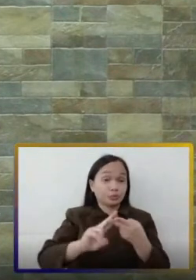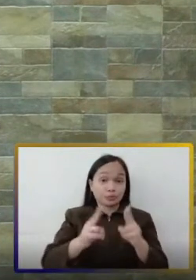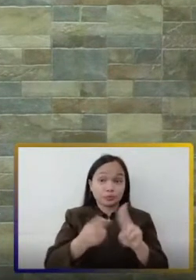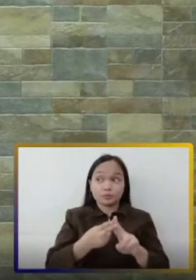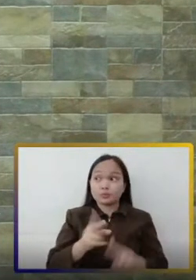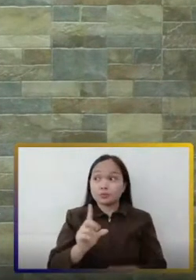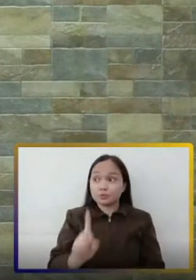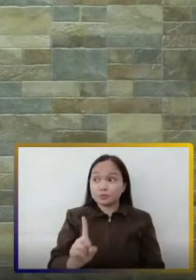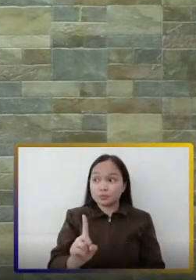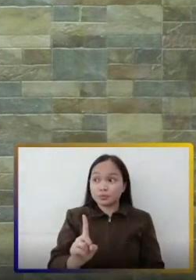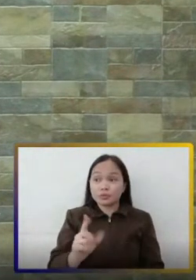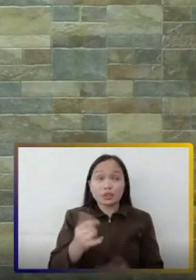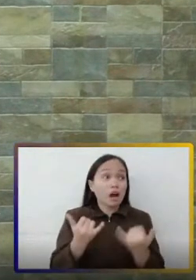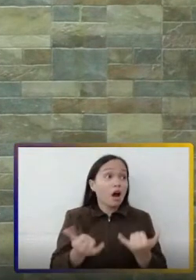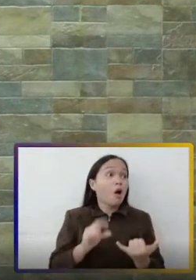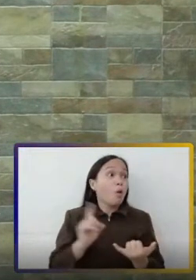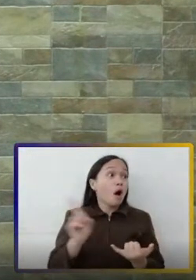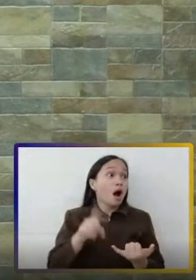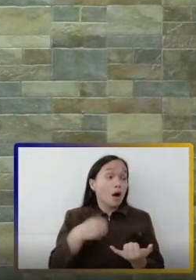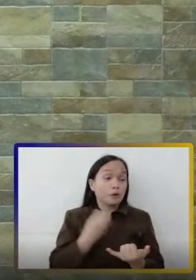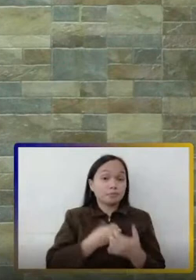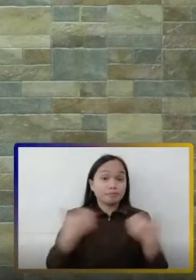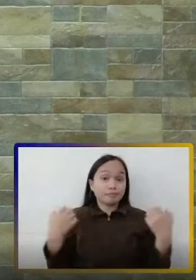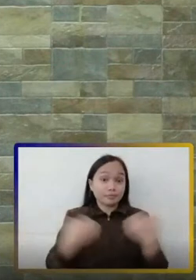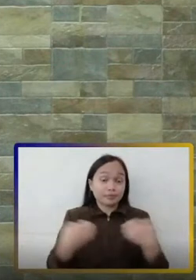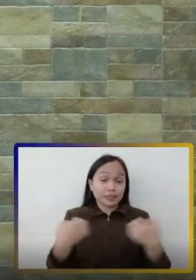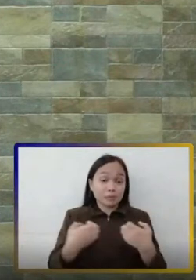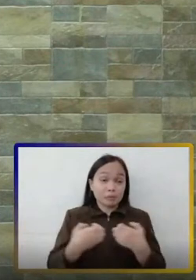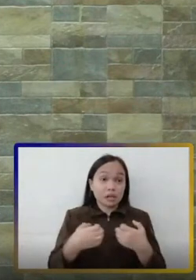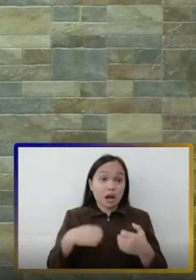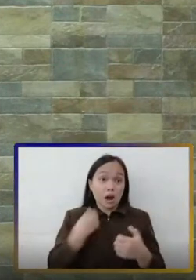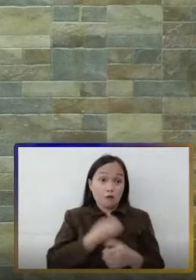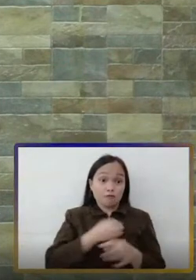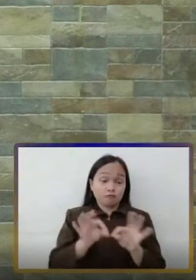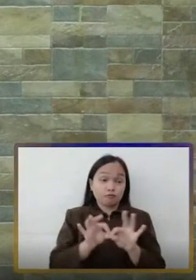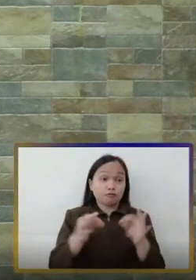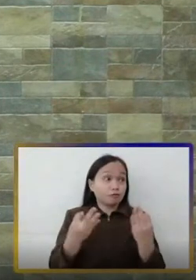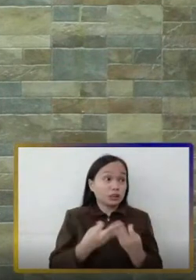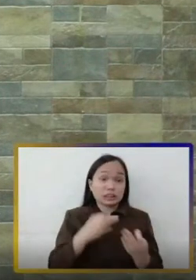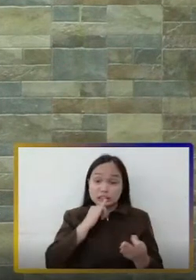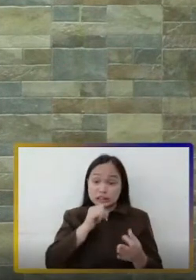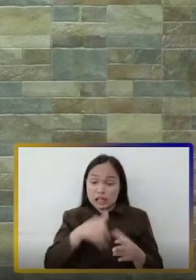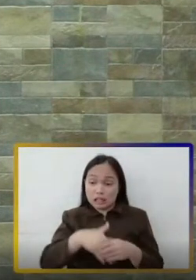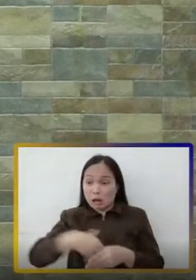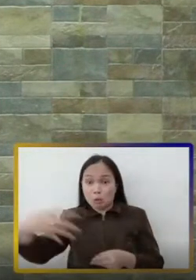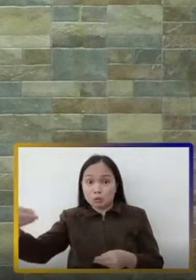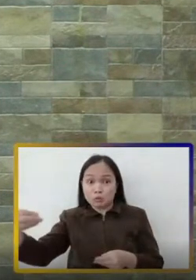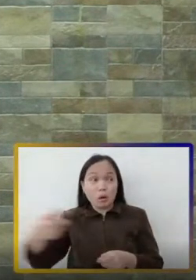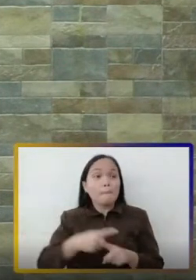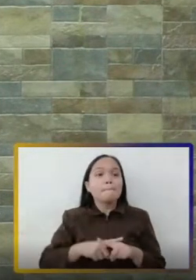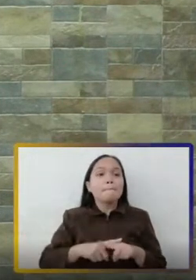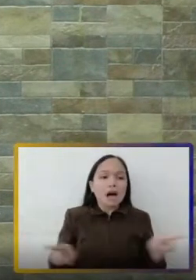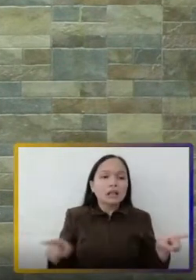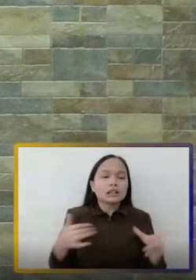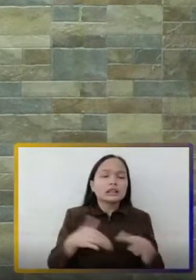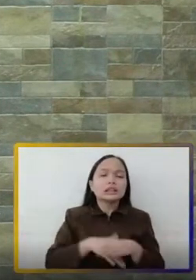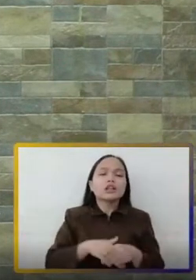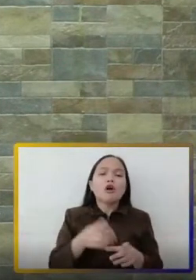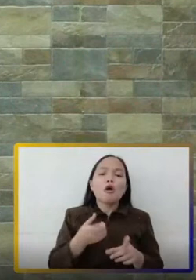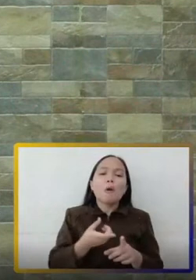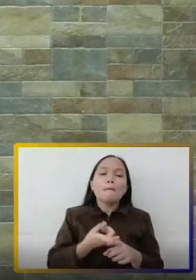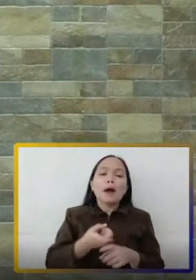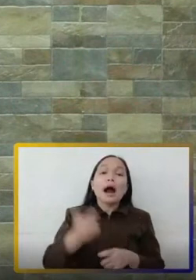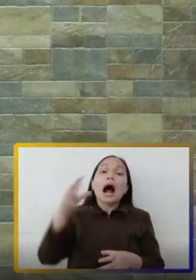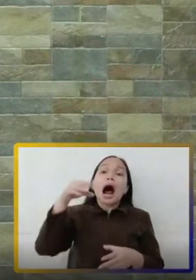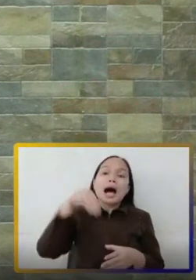number one enemy, our enemy of our family is not outside our home. It is they're living inside our